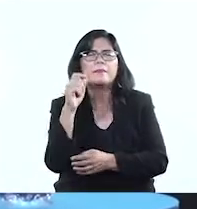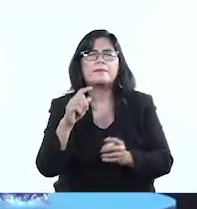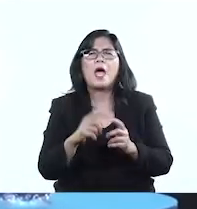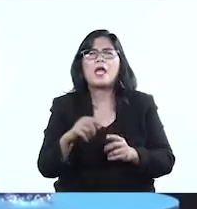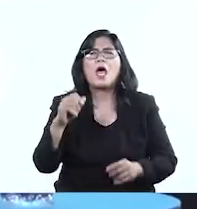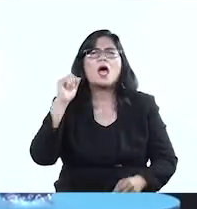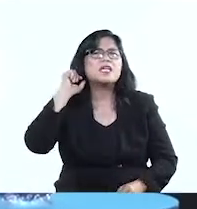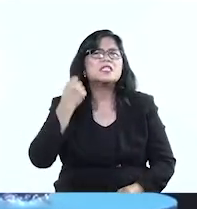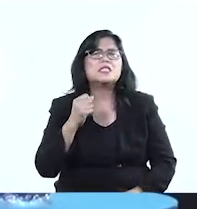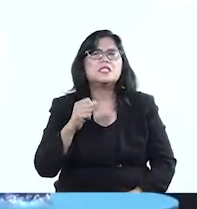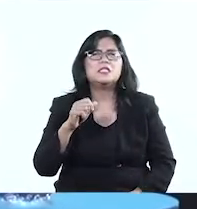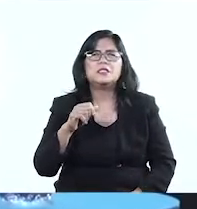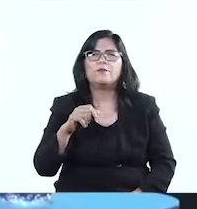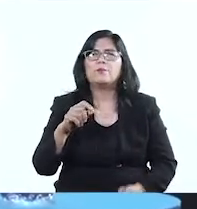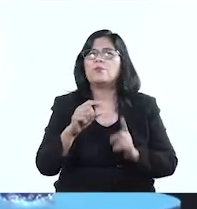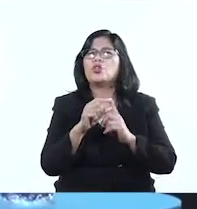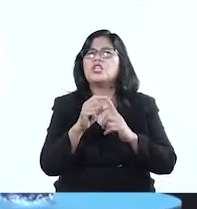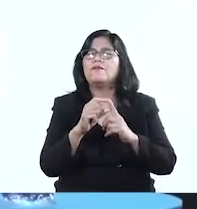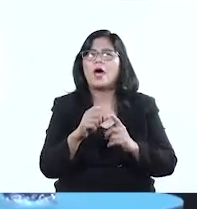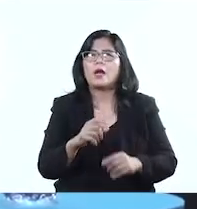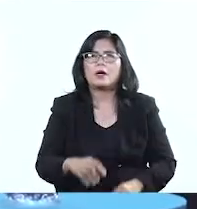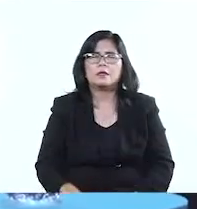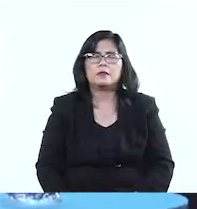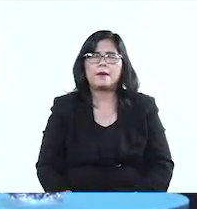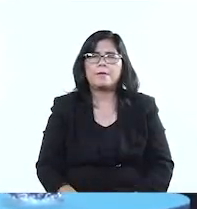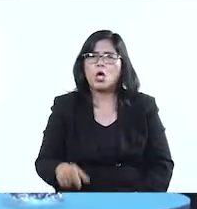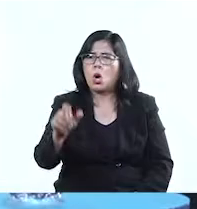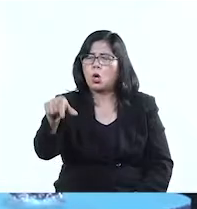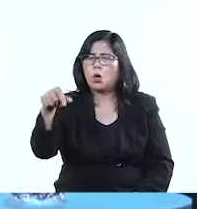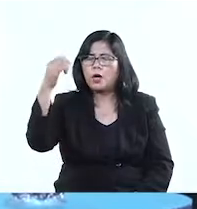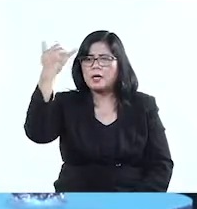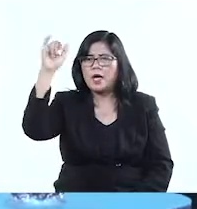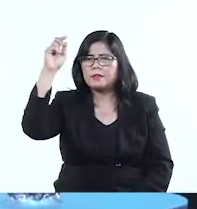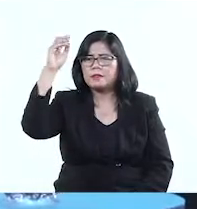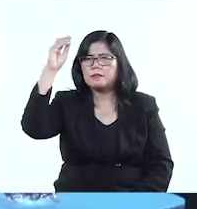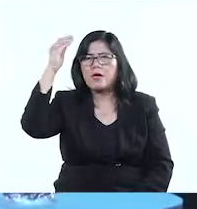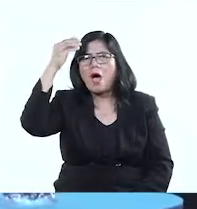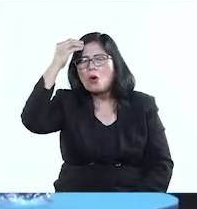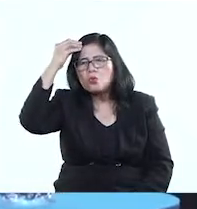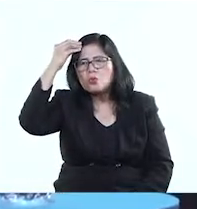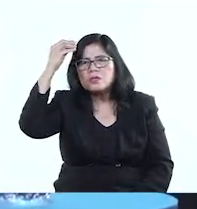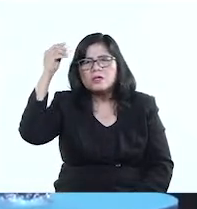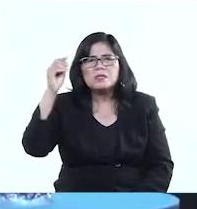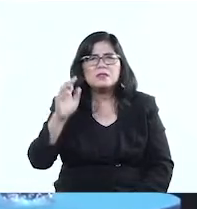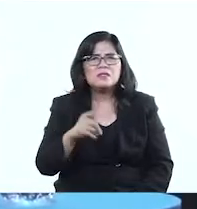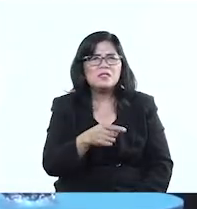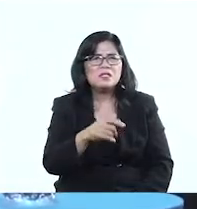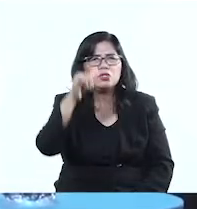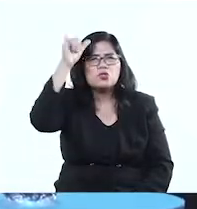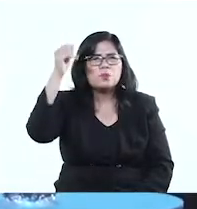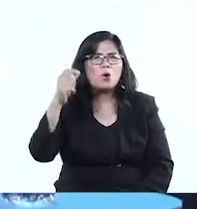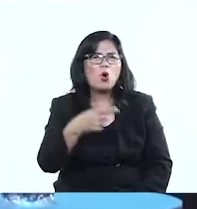Hai rancangkan pemerkosa orang yang tahu dia enggak begitu akan bilang macet banget sih ni orang